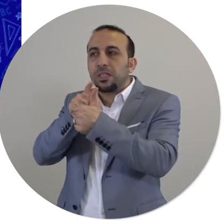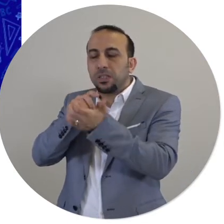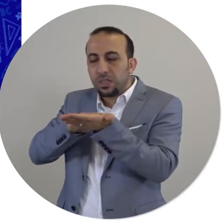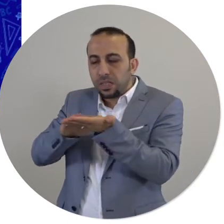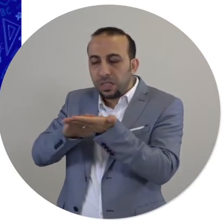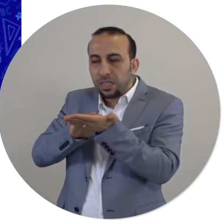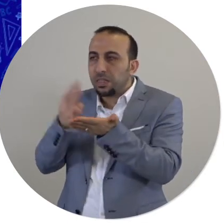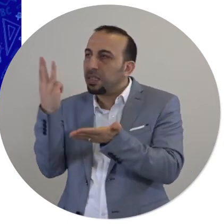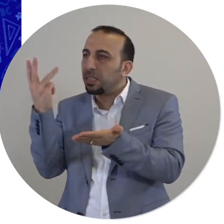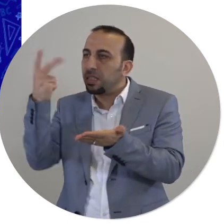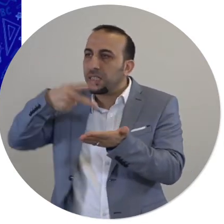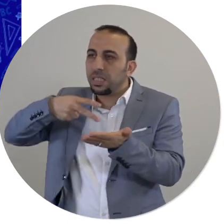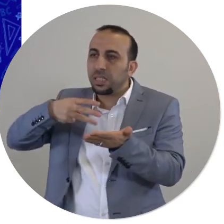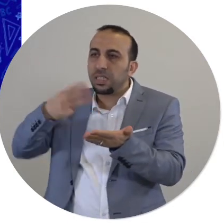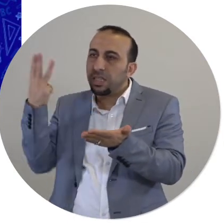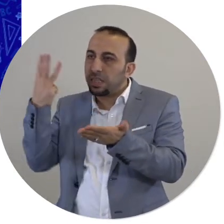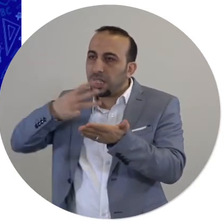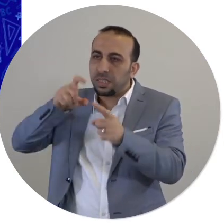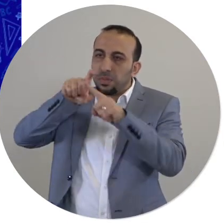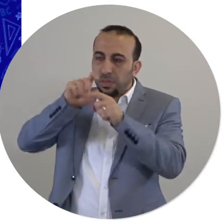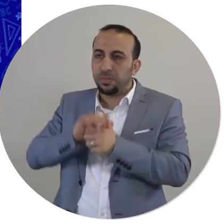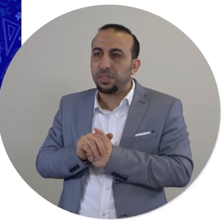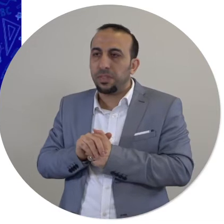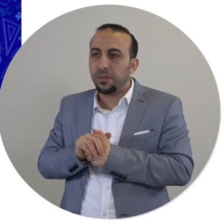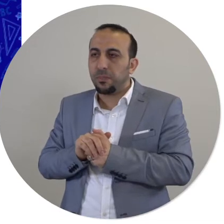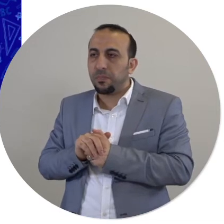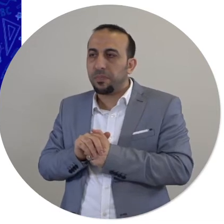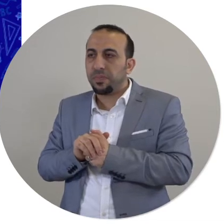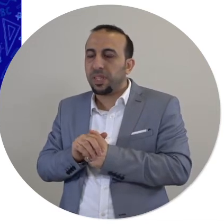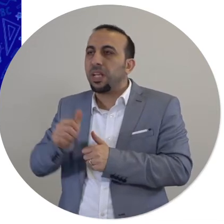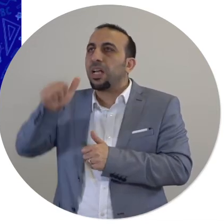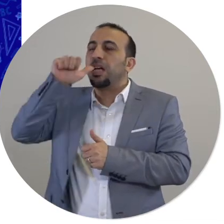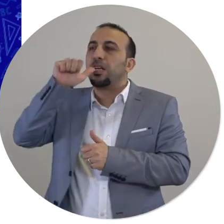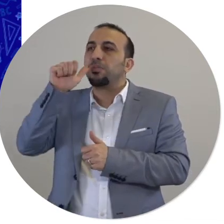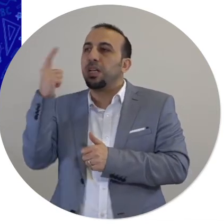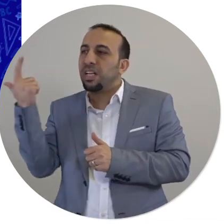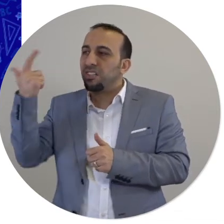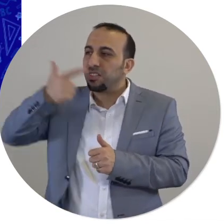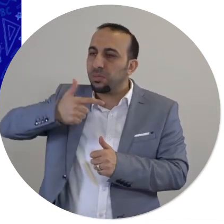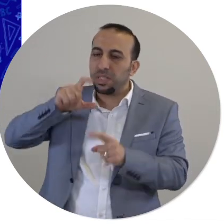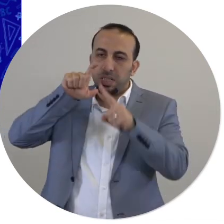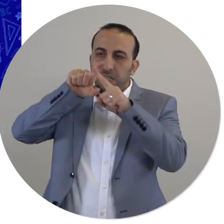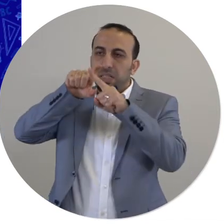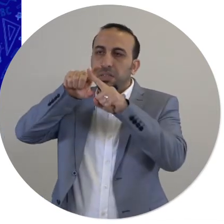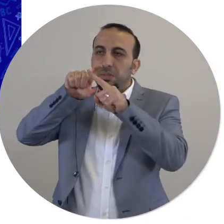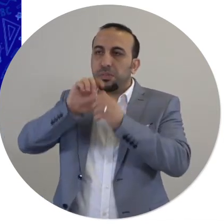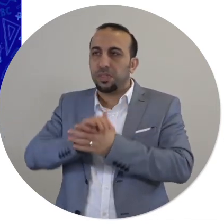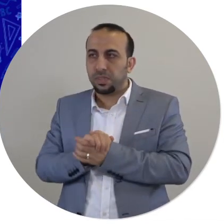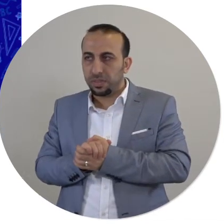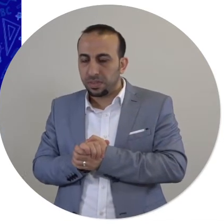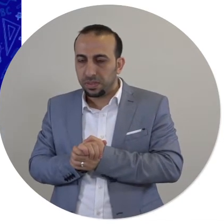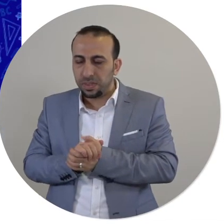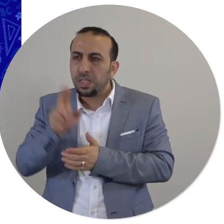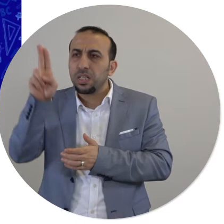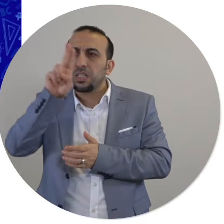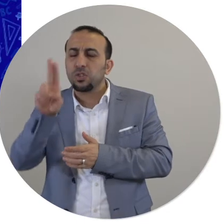المتبقية فهي تشغلها نسبة اليابس، واللي من خلال هذه النسبة سوف يتوزعون سكان على سطح الأرض.